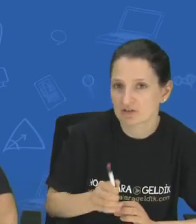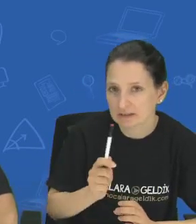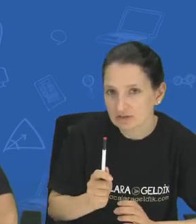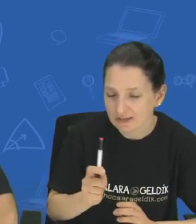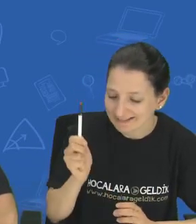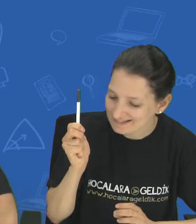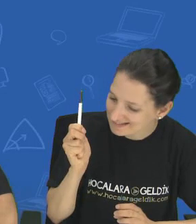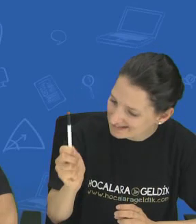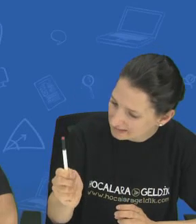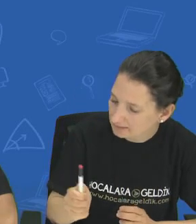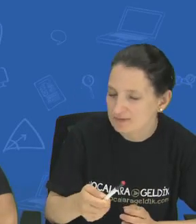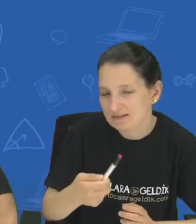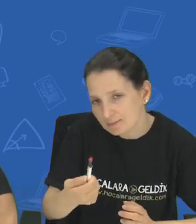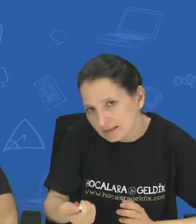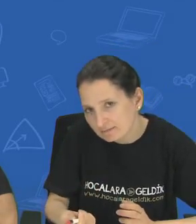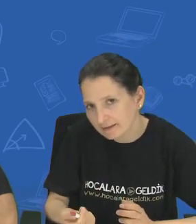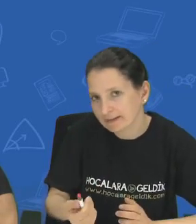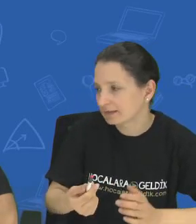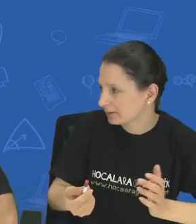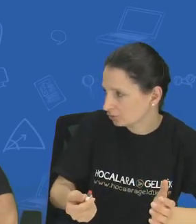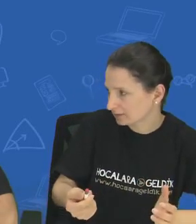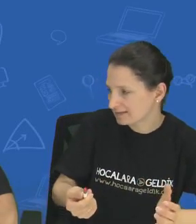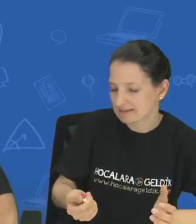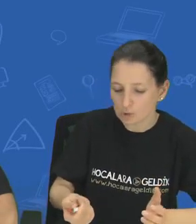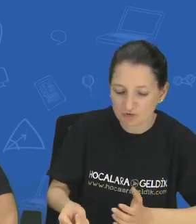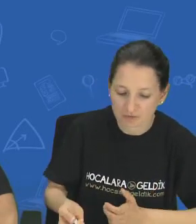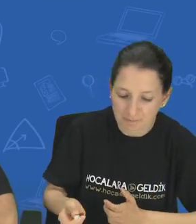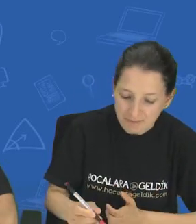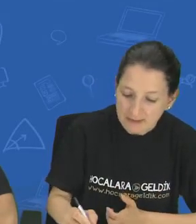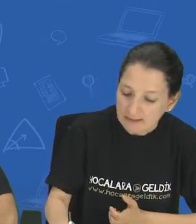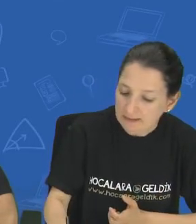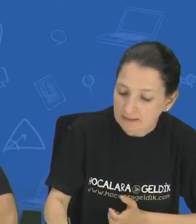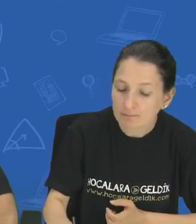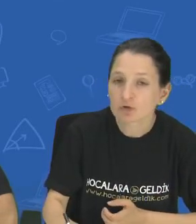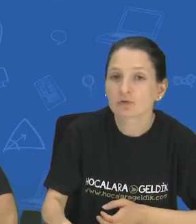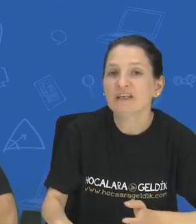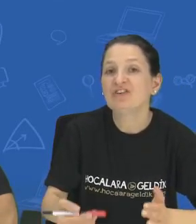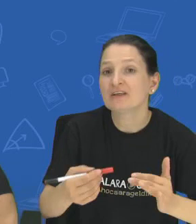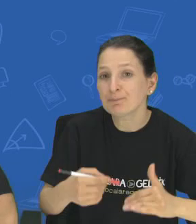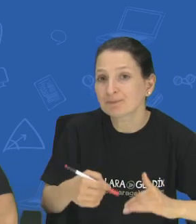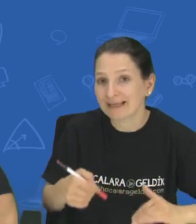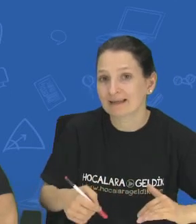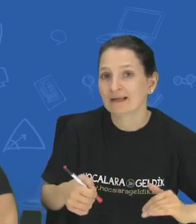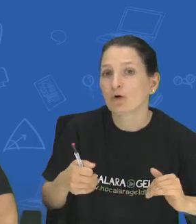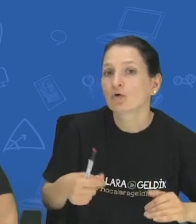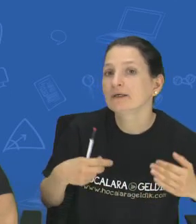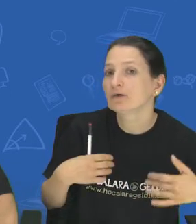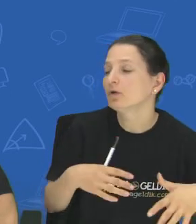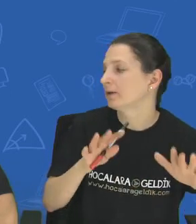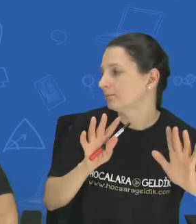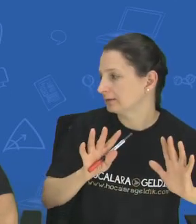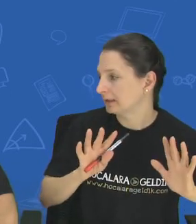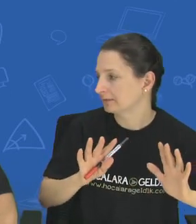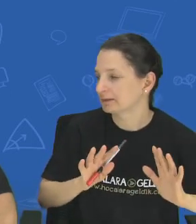içermeyen bileşikleri inceler. Yalnız istisnalarımız tabii ki var. Yani kimya olacak da istisna olmayacak mı? Karbon atomu içerip de